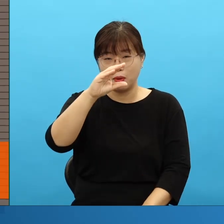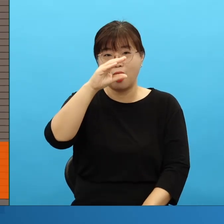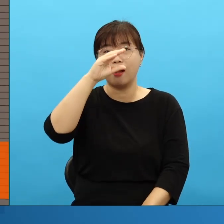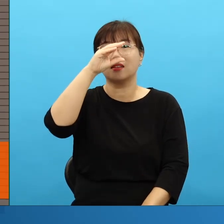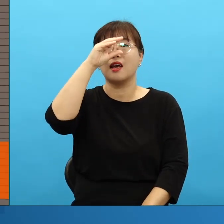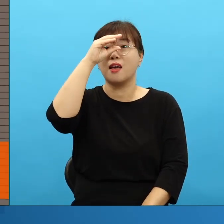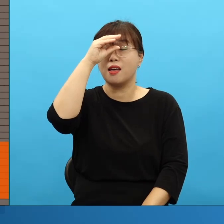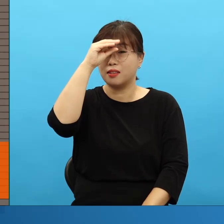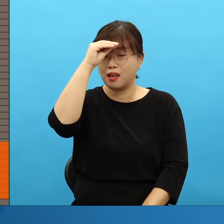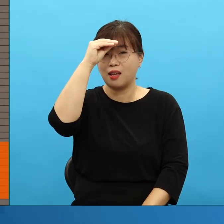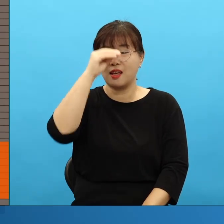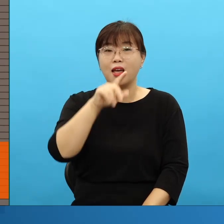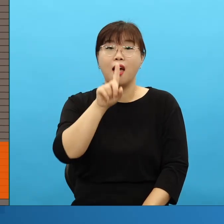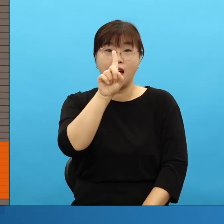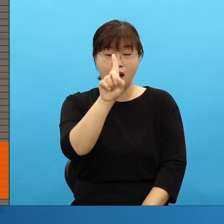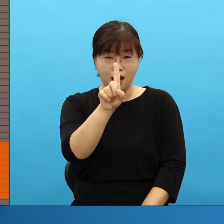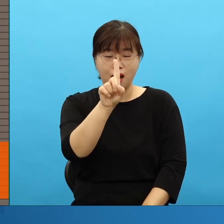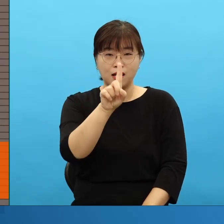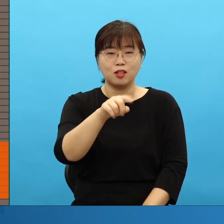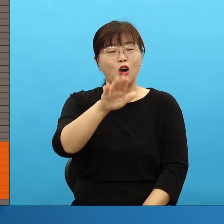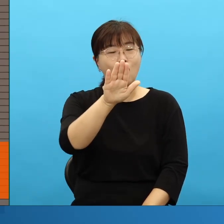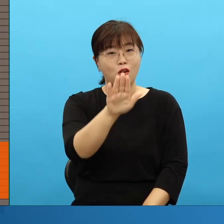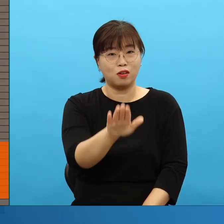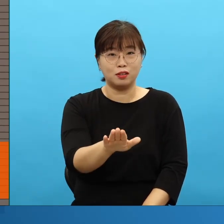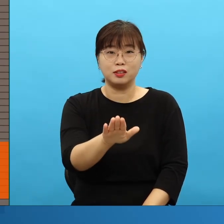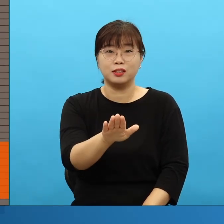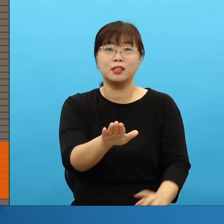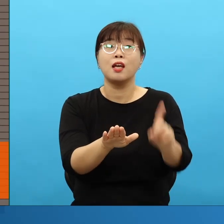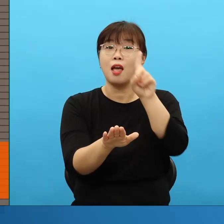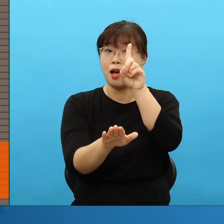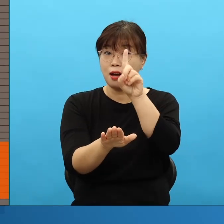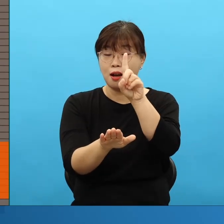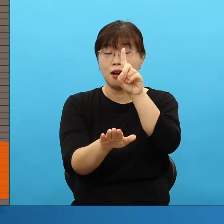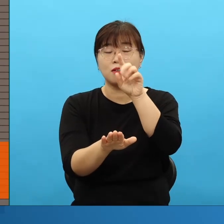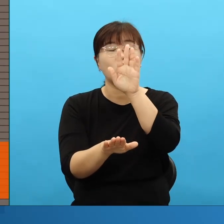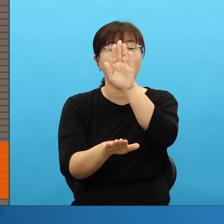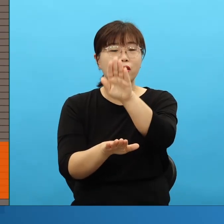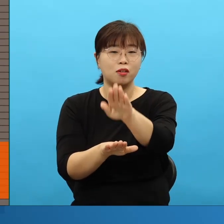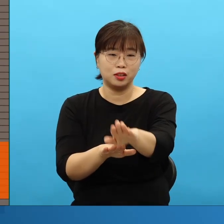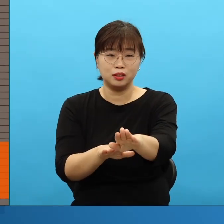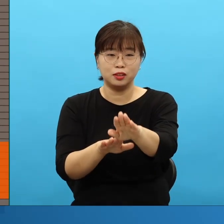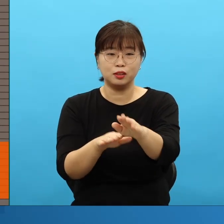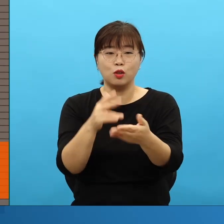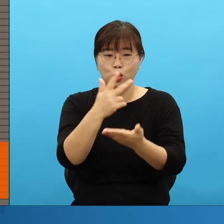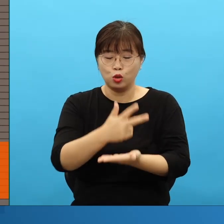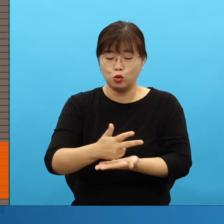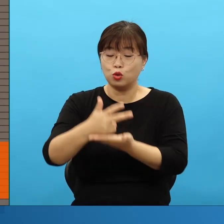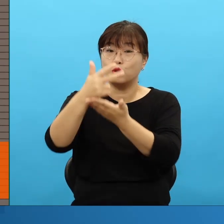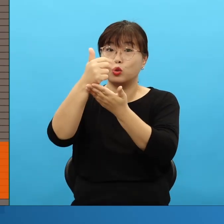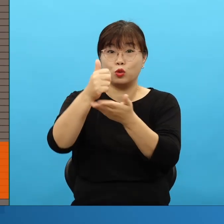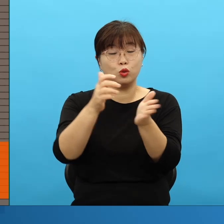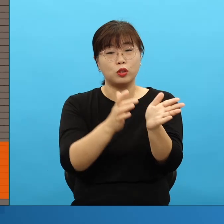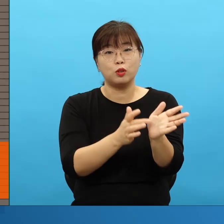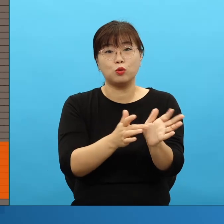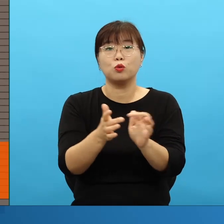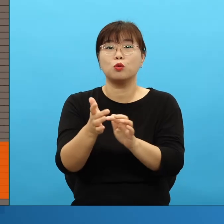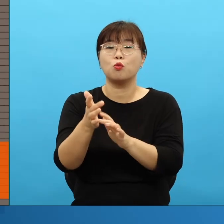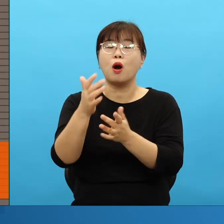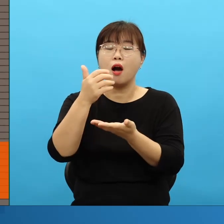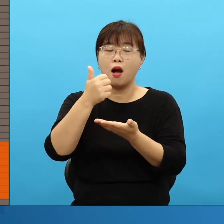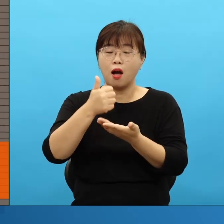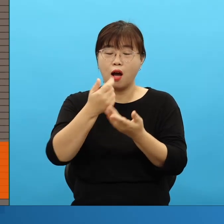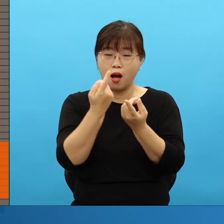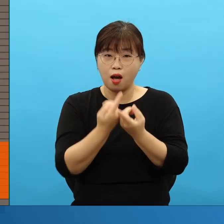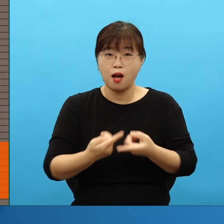발자취를 밟게 해. 한 걸음 한 걸음 주